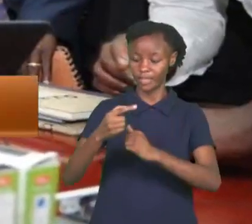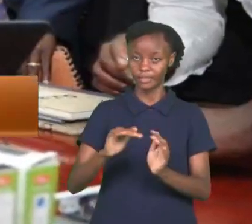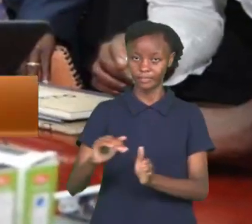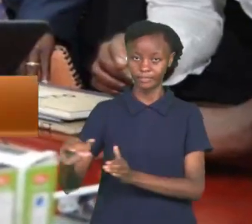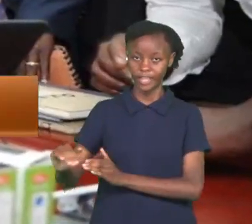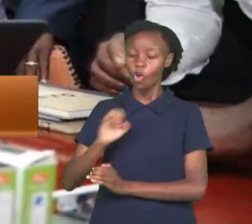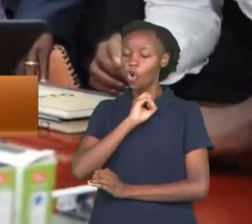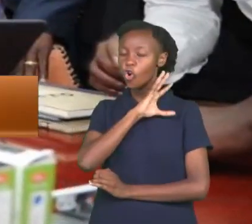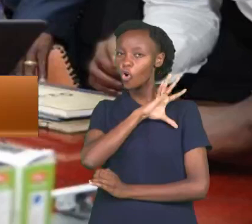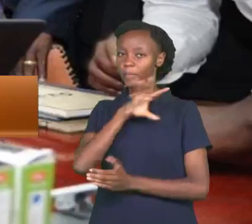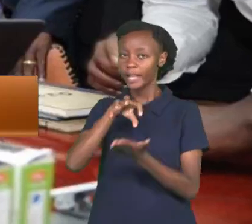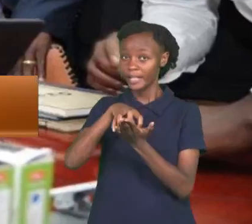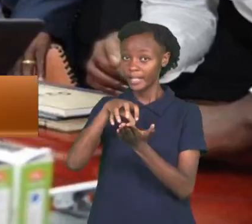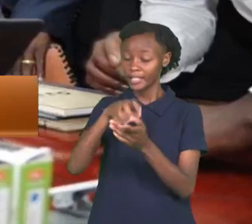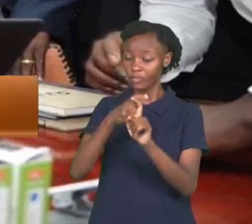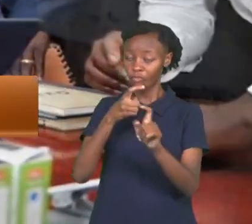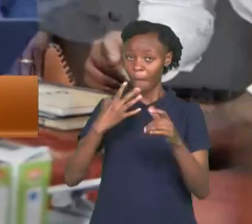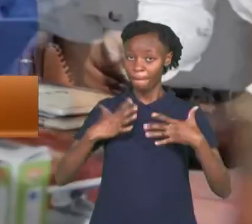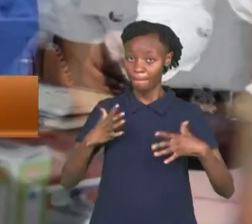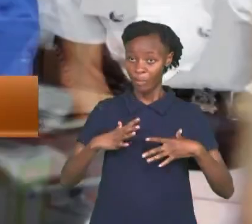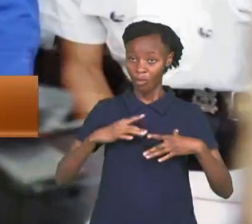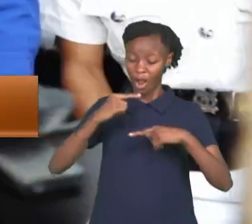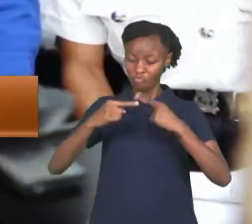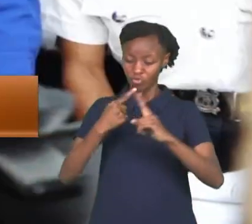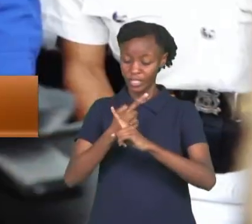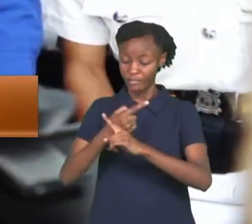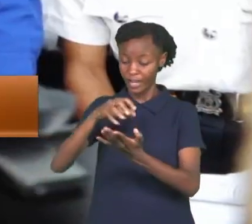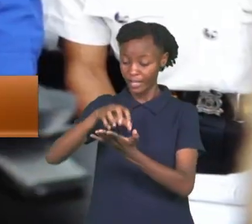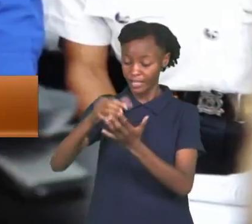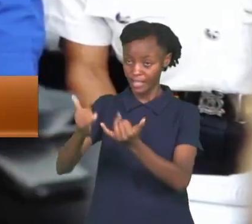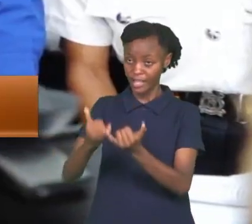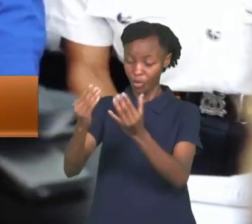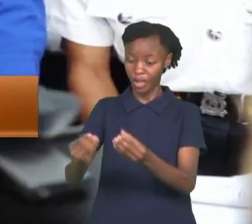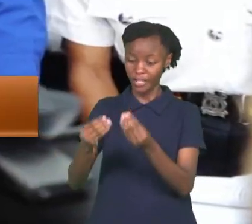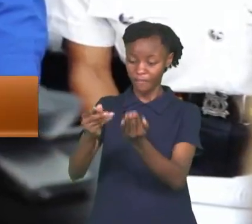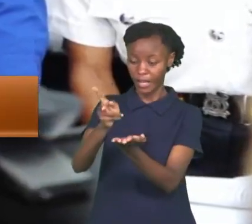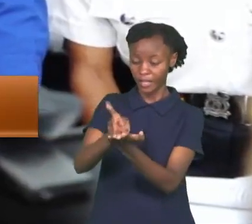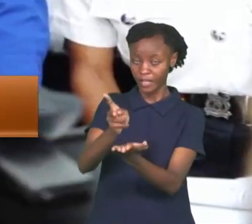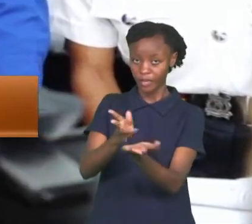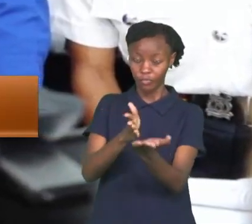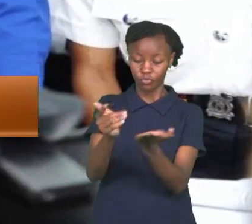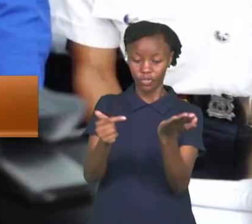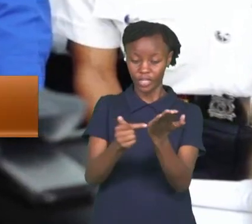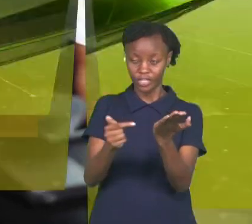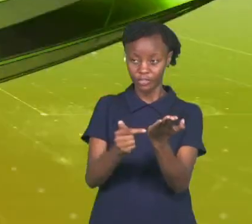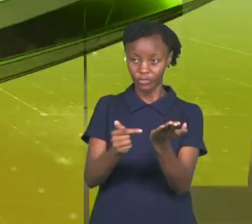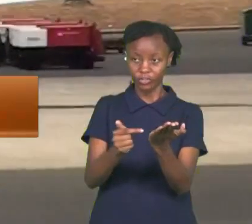Malalamishi ya raia kwa polisi kuhusiana kesi mbali mbali sasa yatakuwa kisajiliwa kupitia mfumo mpya wa kidijitali.